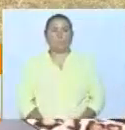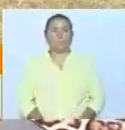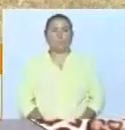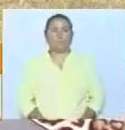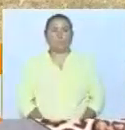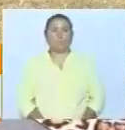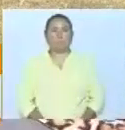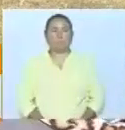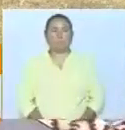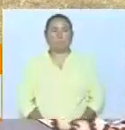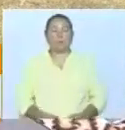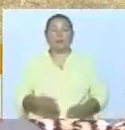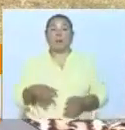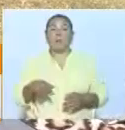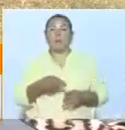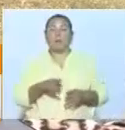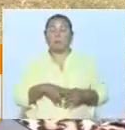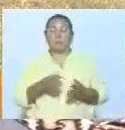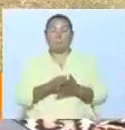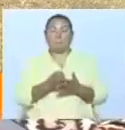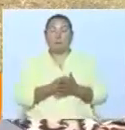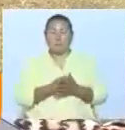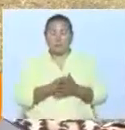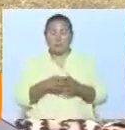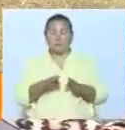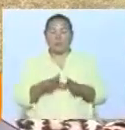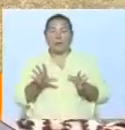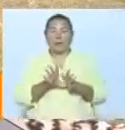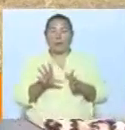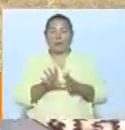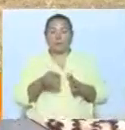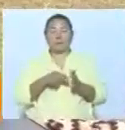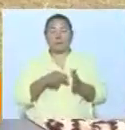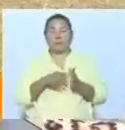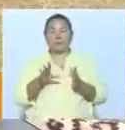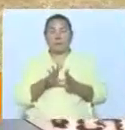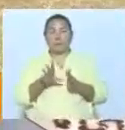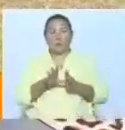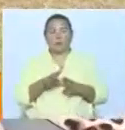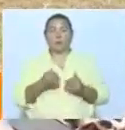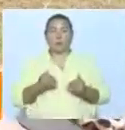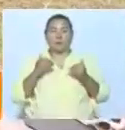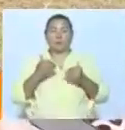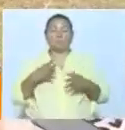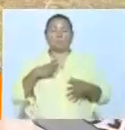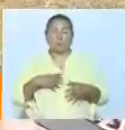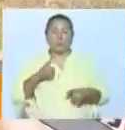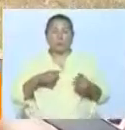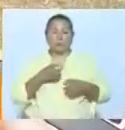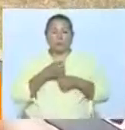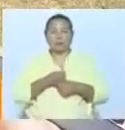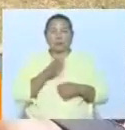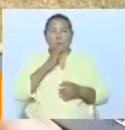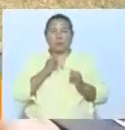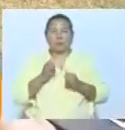земле воду добываем из-под земли для этого нужно электричество цены на электроэнергию растут приходится иногда сокращать